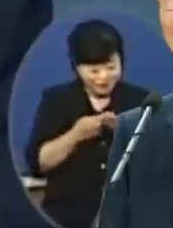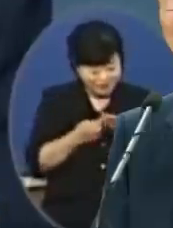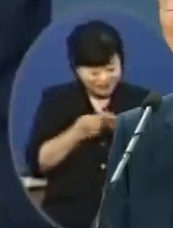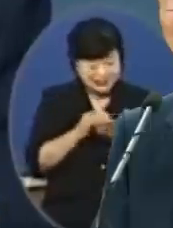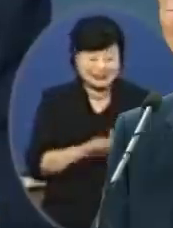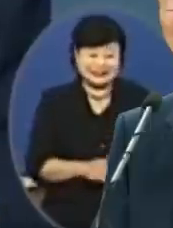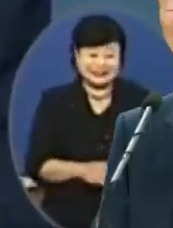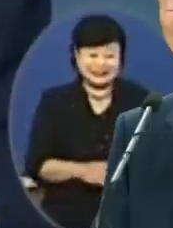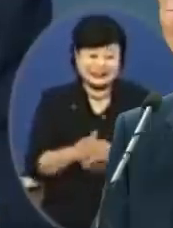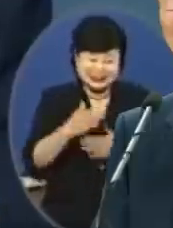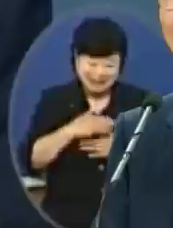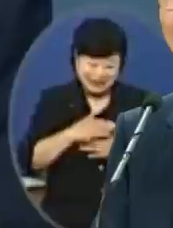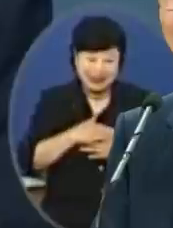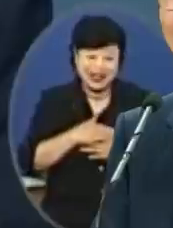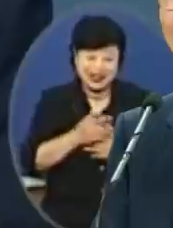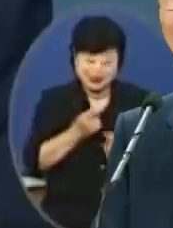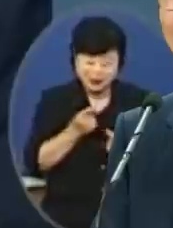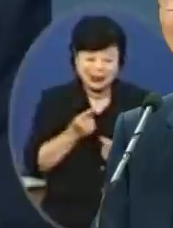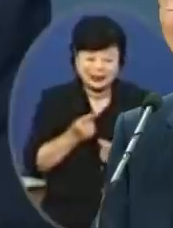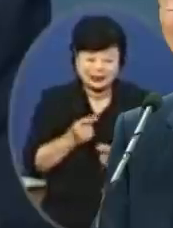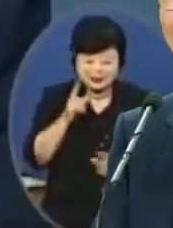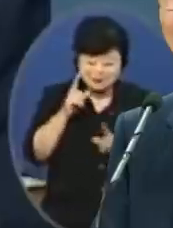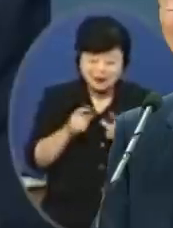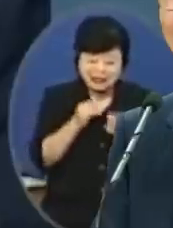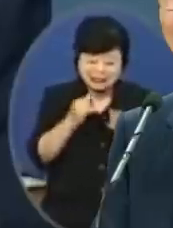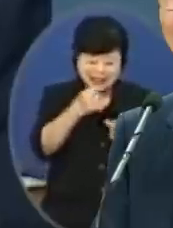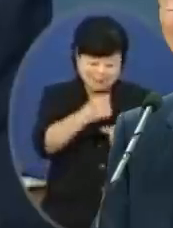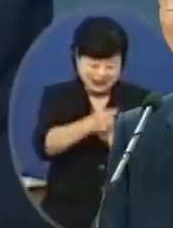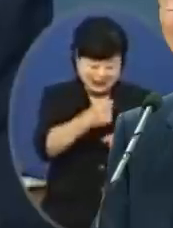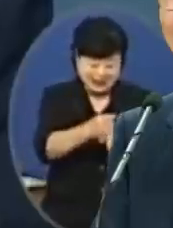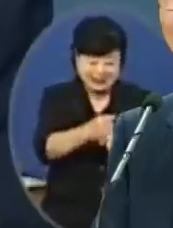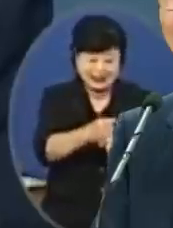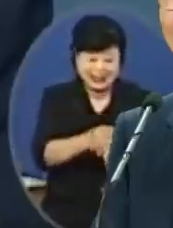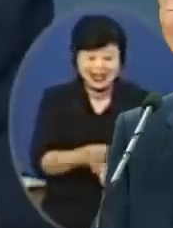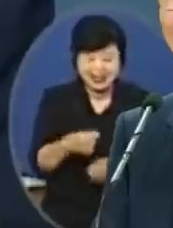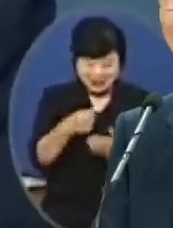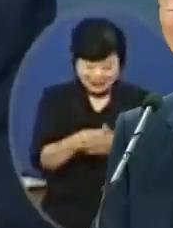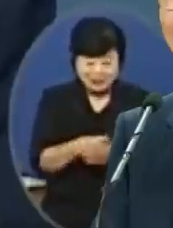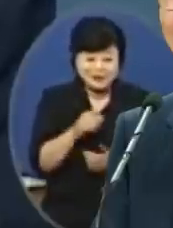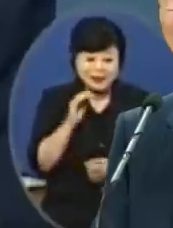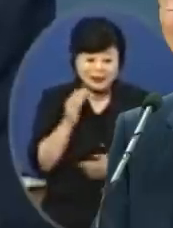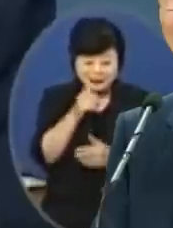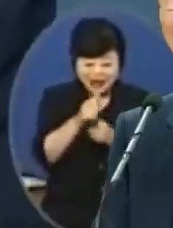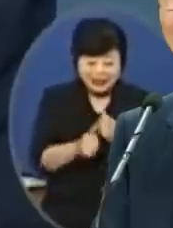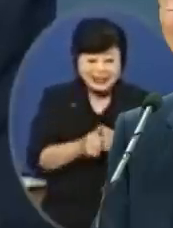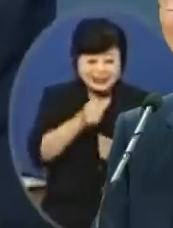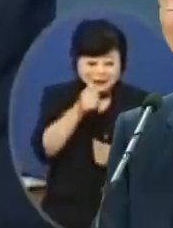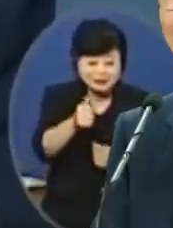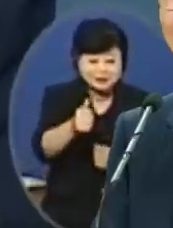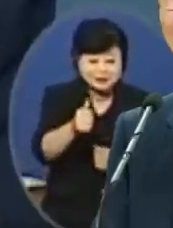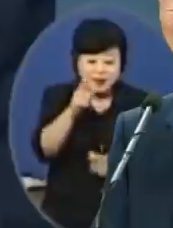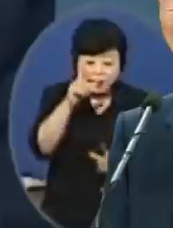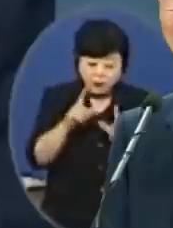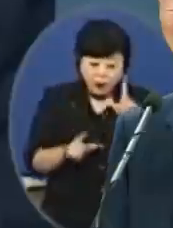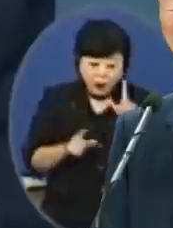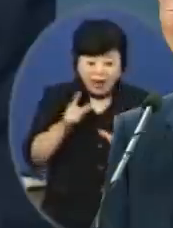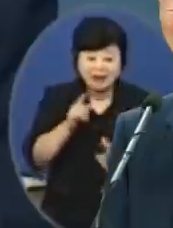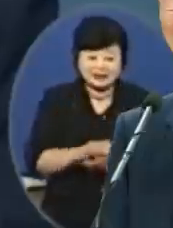들여다보시고 나와 같은 사람을 만들어야 되겠다고 작정하신 것입니다. 하나님의